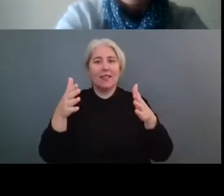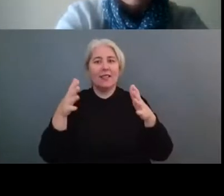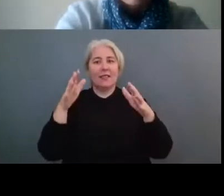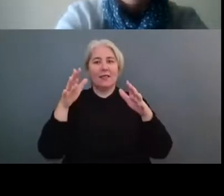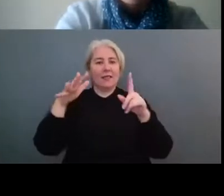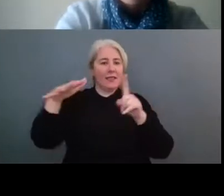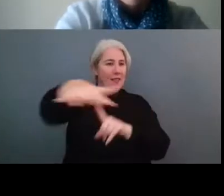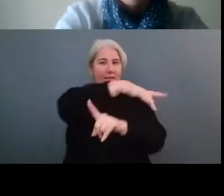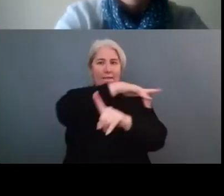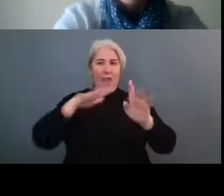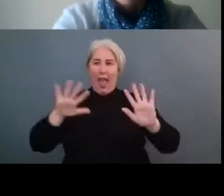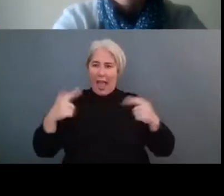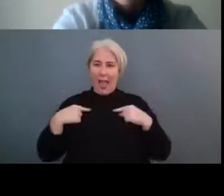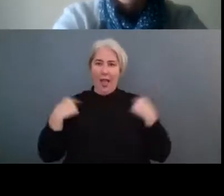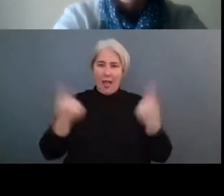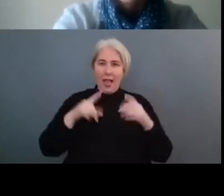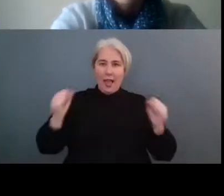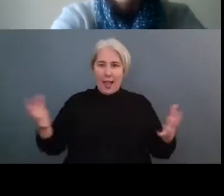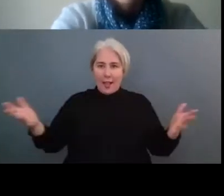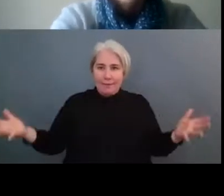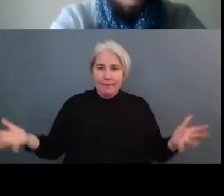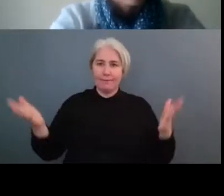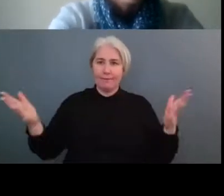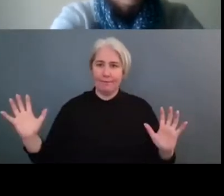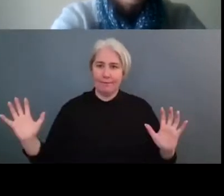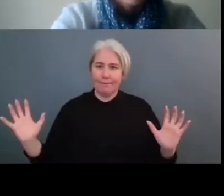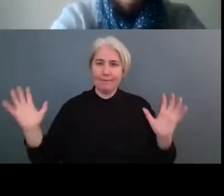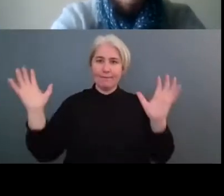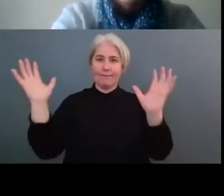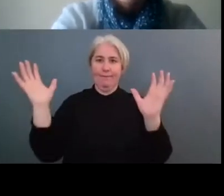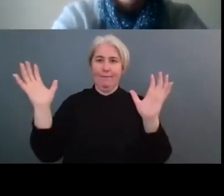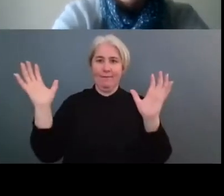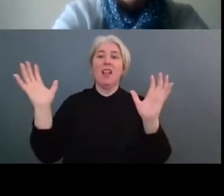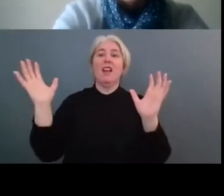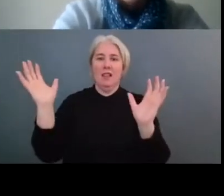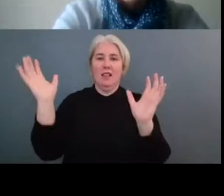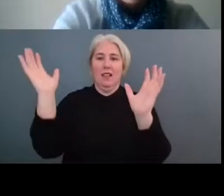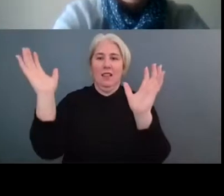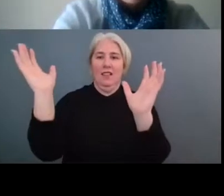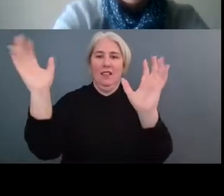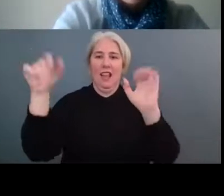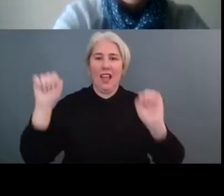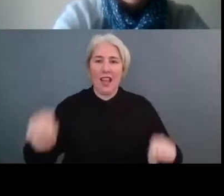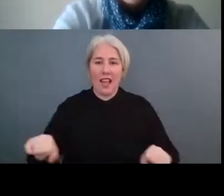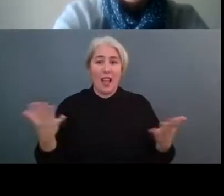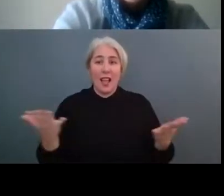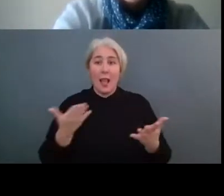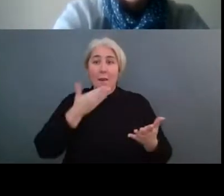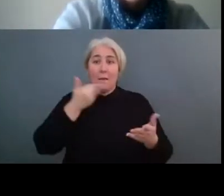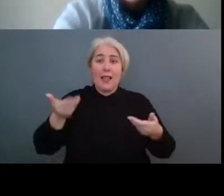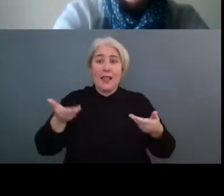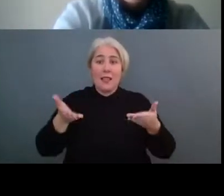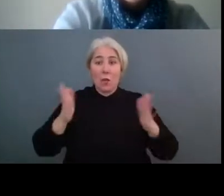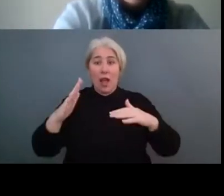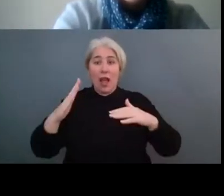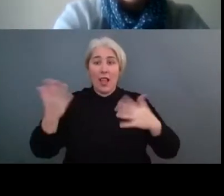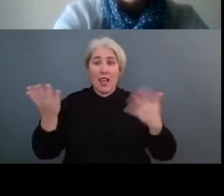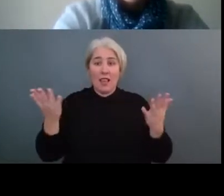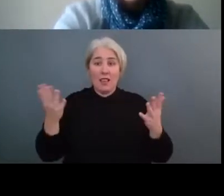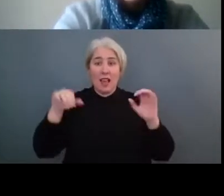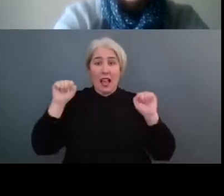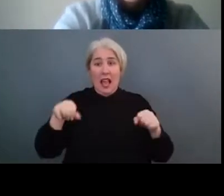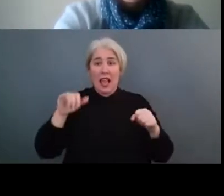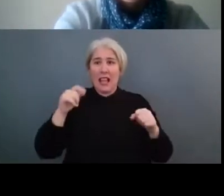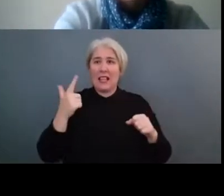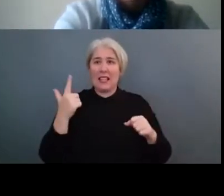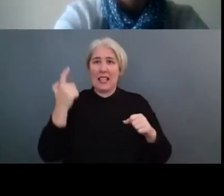Et quelle plateforme nous permet ça? Peut-être la plateforme de Surfrider à un moment donné, mais du coup voilà, moi ce que je trouve pertinent,